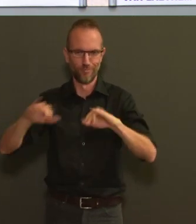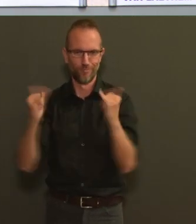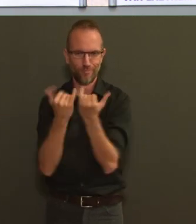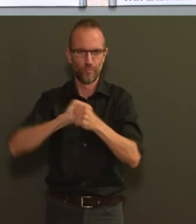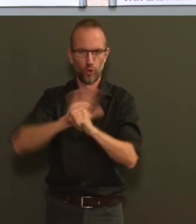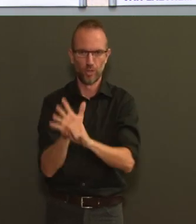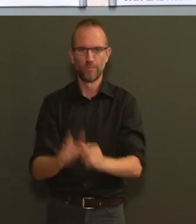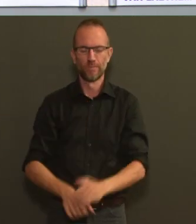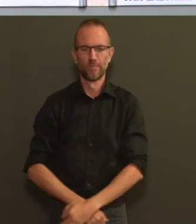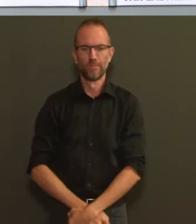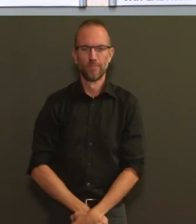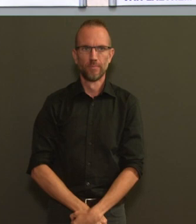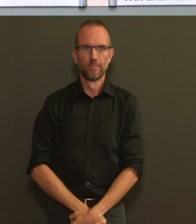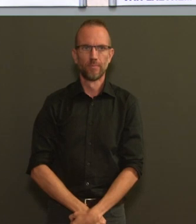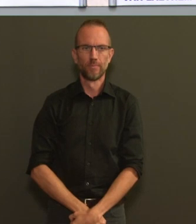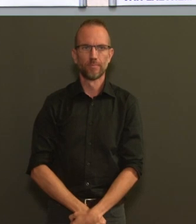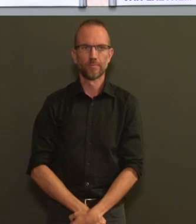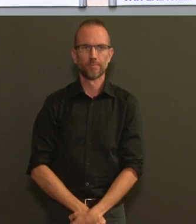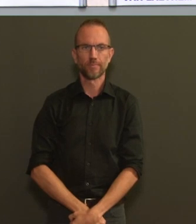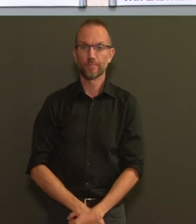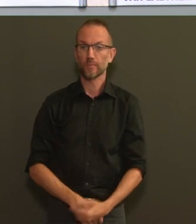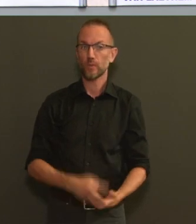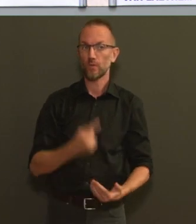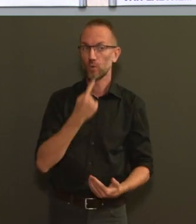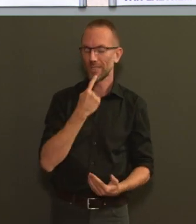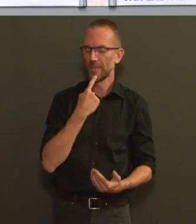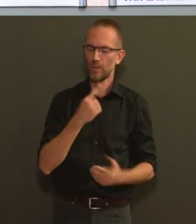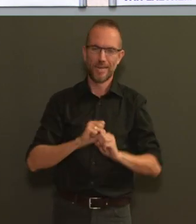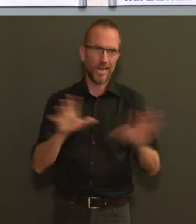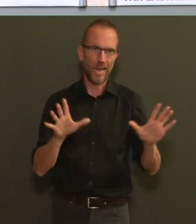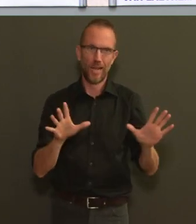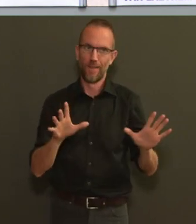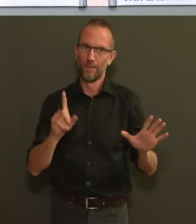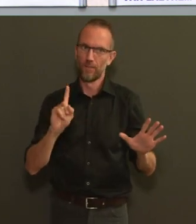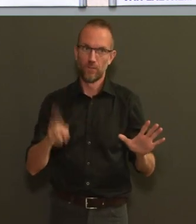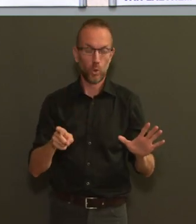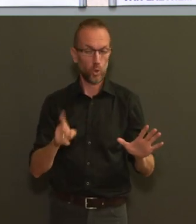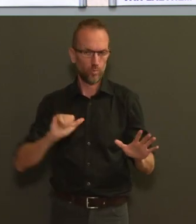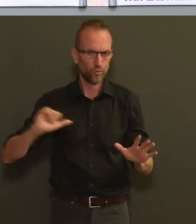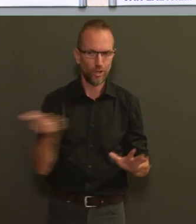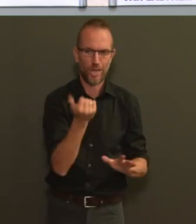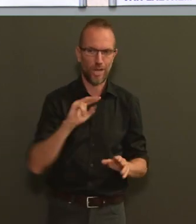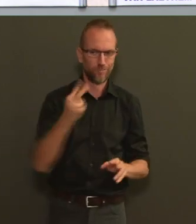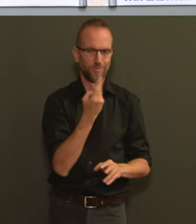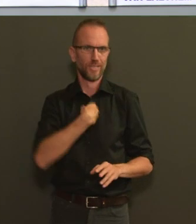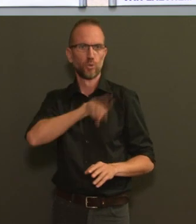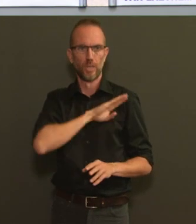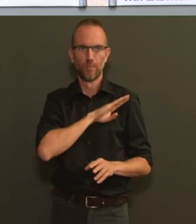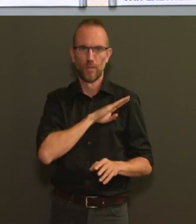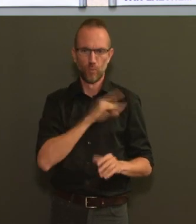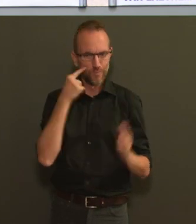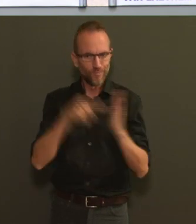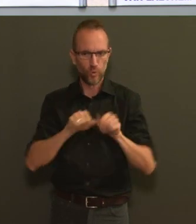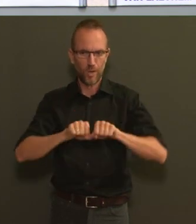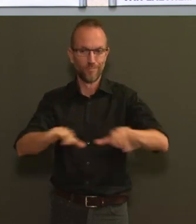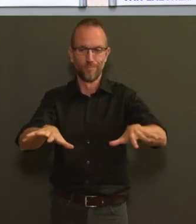Il est donc très clairement de notre responsabilité de ralentir la propagation du virus. C'est la seule façon non seulement